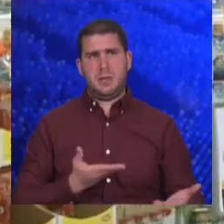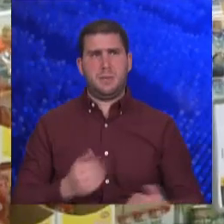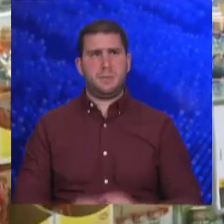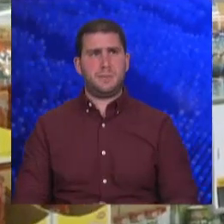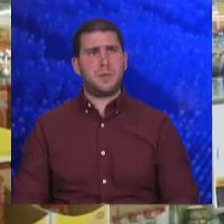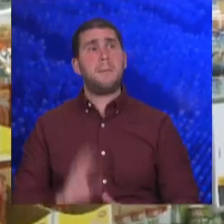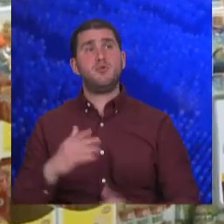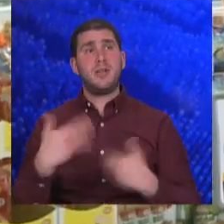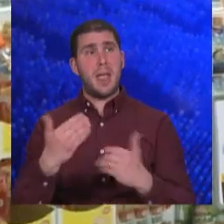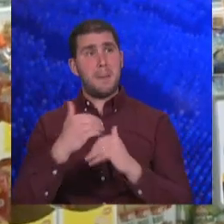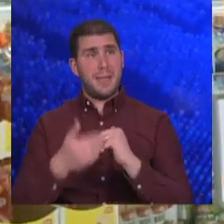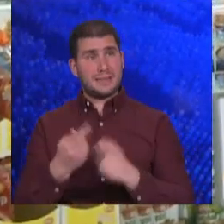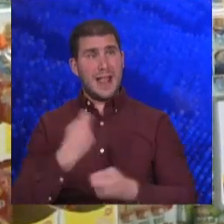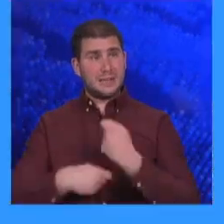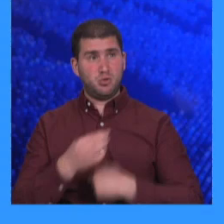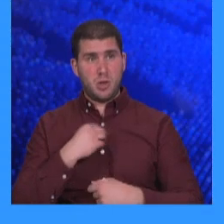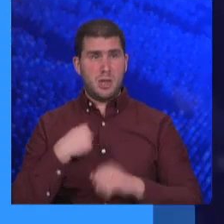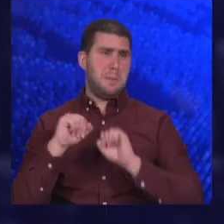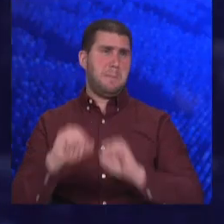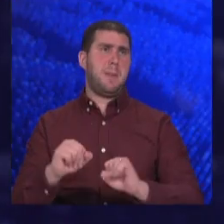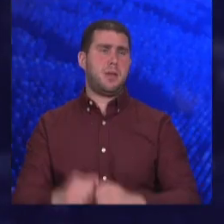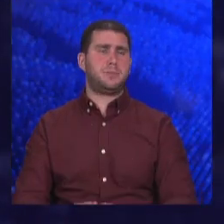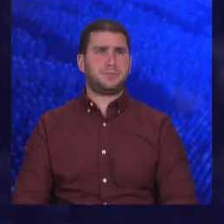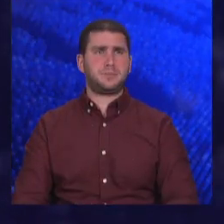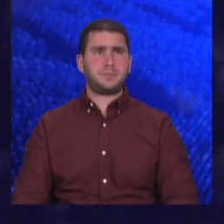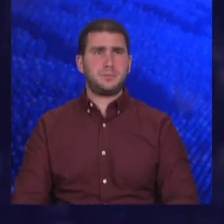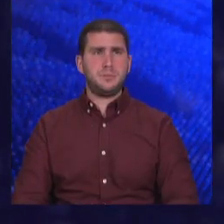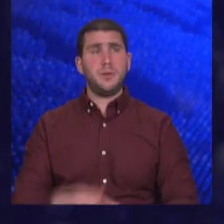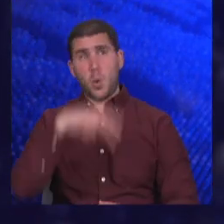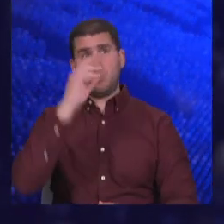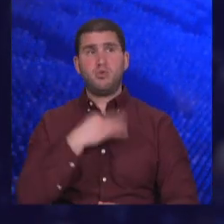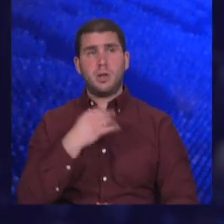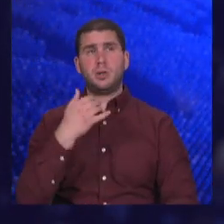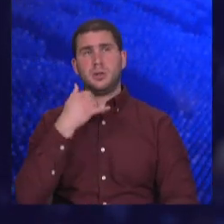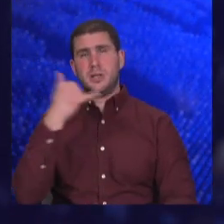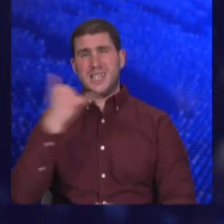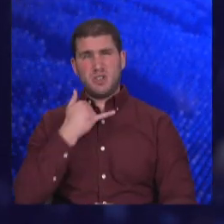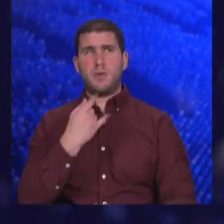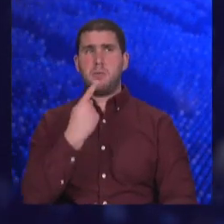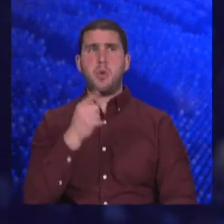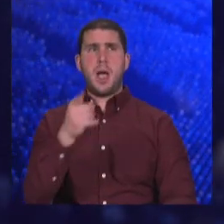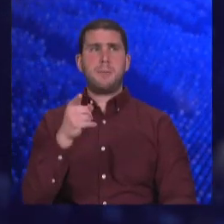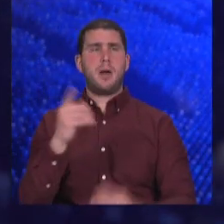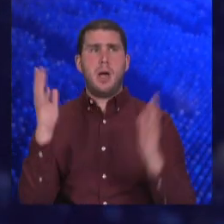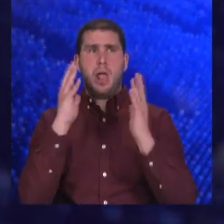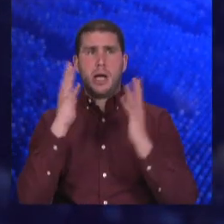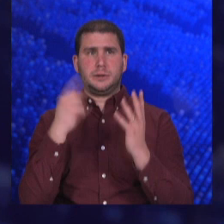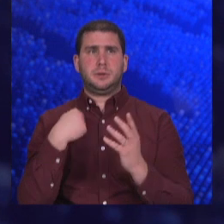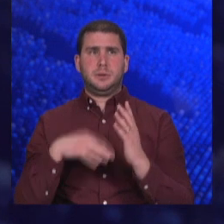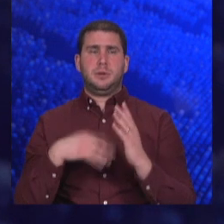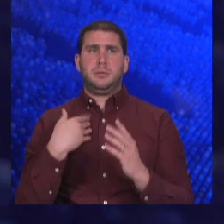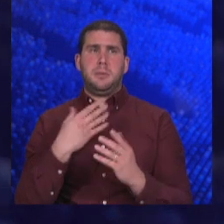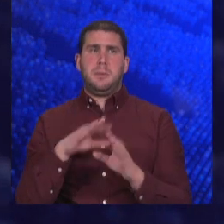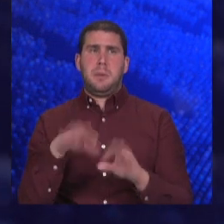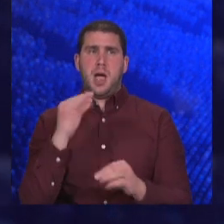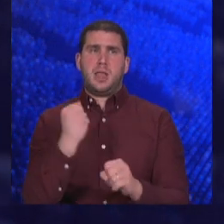מה שניתן פרנסה לעסקים שלנו, אני בעד. ההורים שלי התקשרו ואמרו לי שהם ממש לחוצים. בחרתי